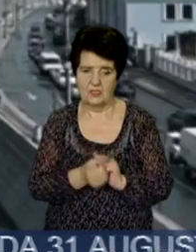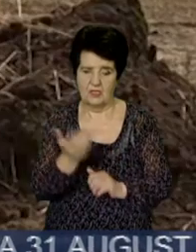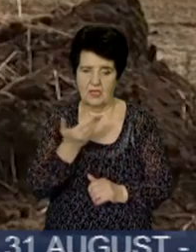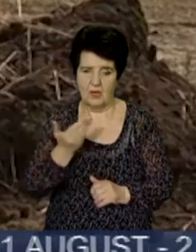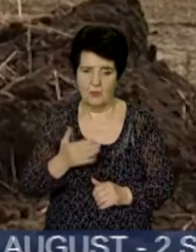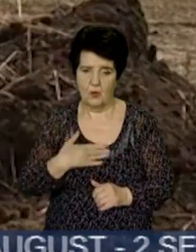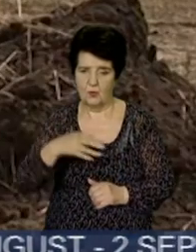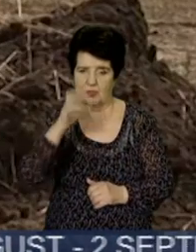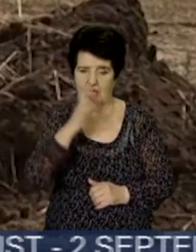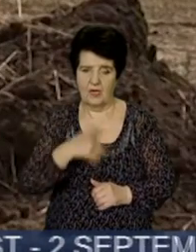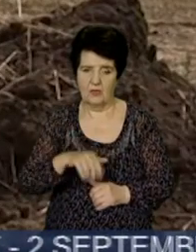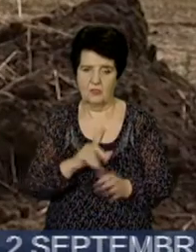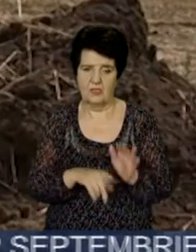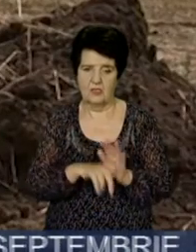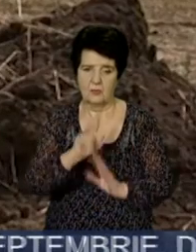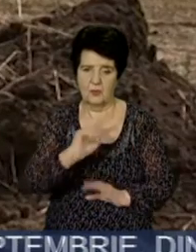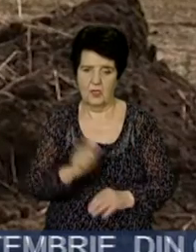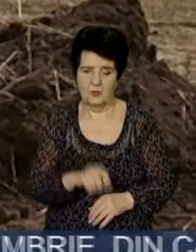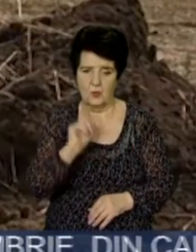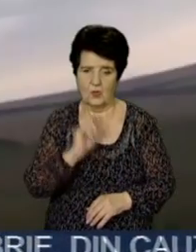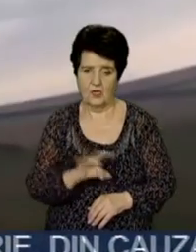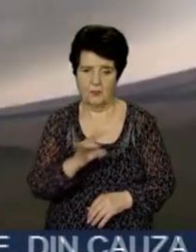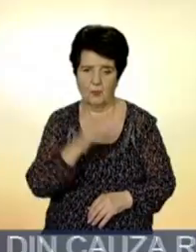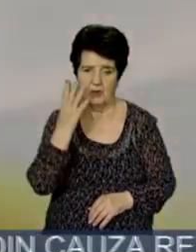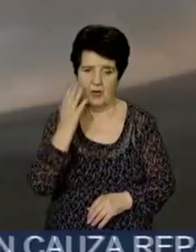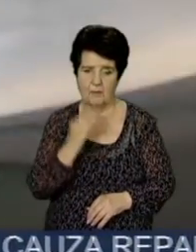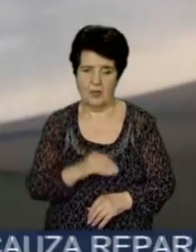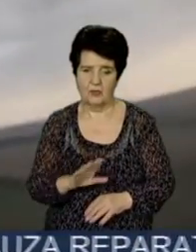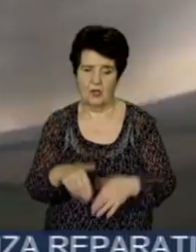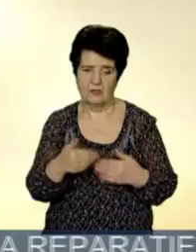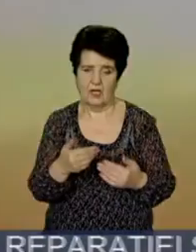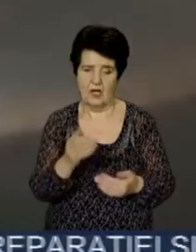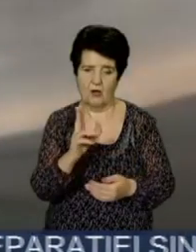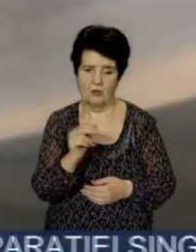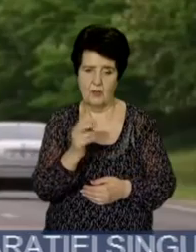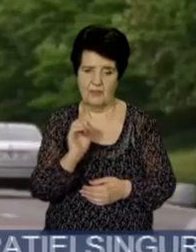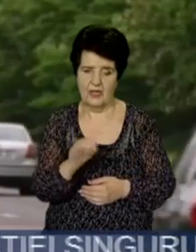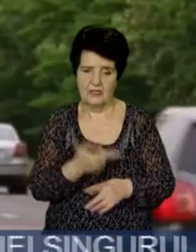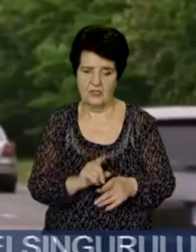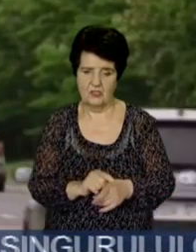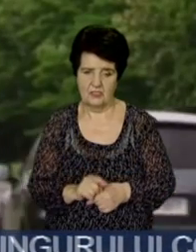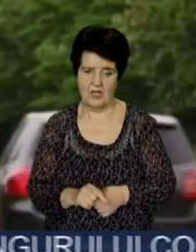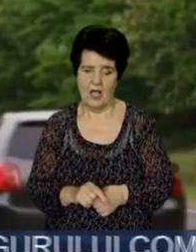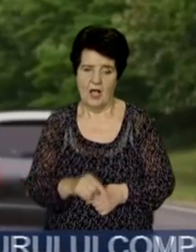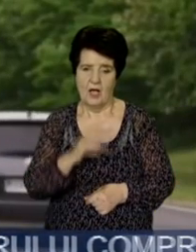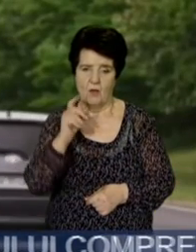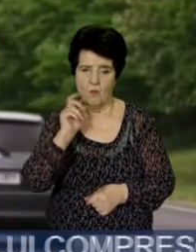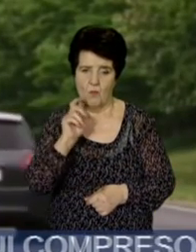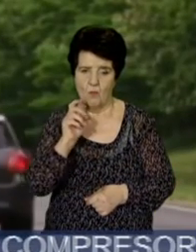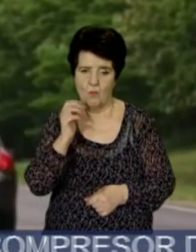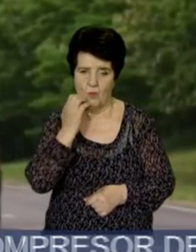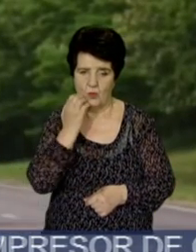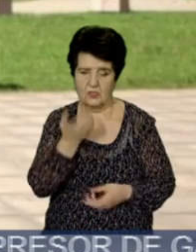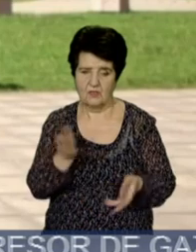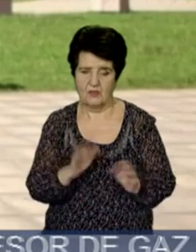țara noastră de la începutul războiului în Ucraina, pentru că Republica Moldova a condamnat această invazie, motiv pentru care Moscova lansează mesaje tot